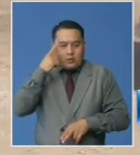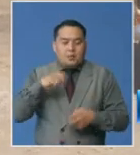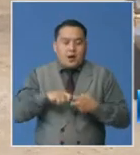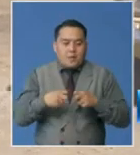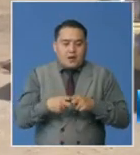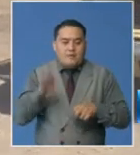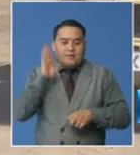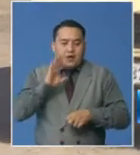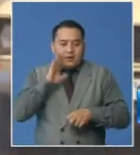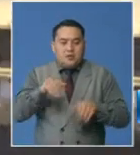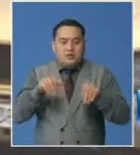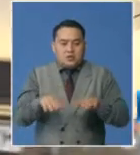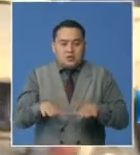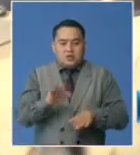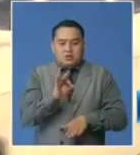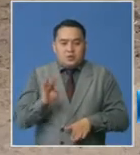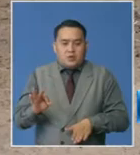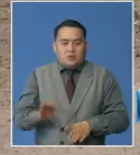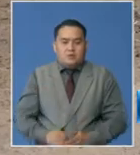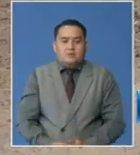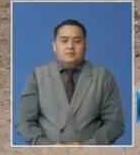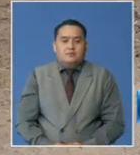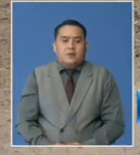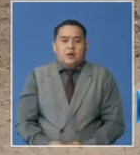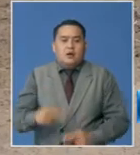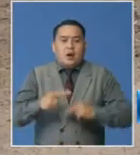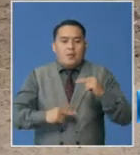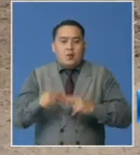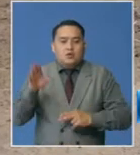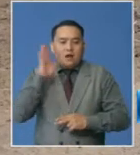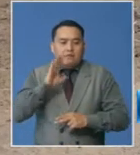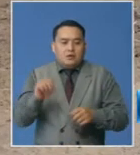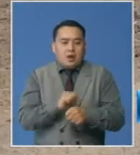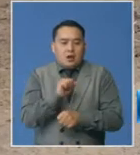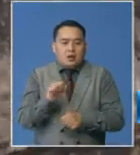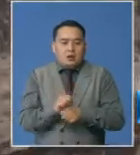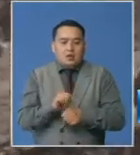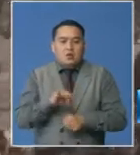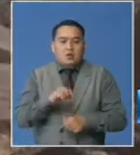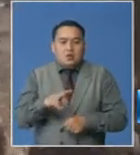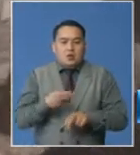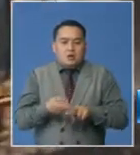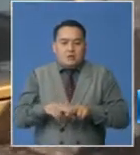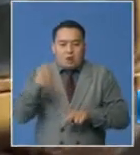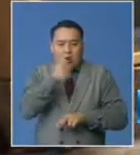проблема питьевой воды 100% решится. Работы по строительству водопровода начались в июне текущего года. Заложен